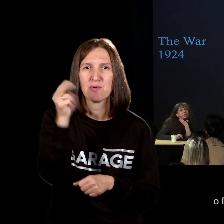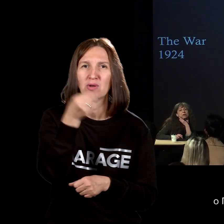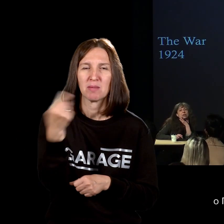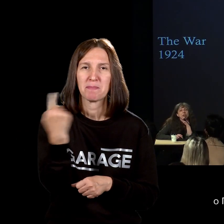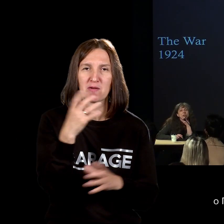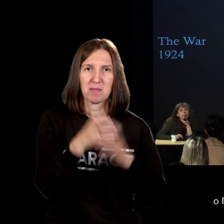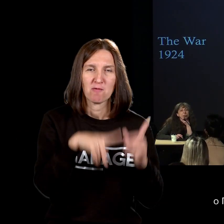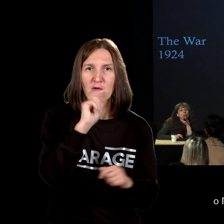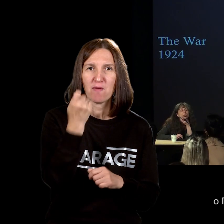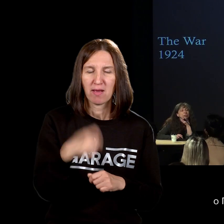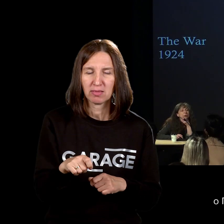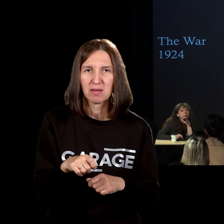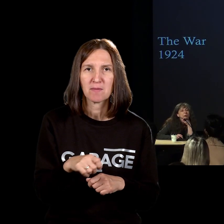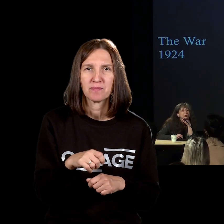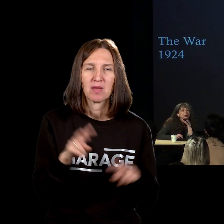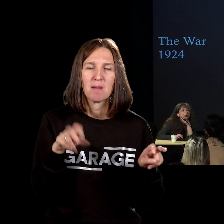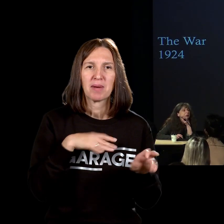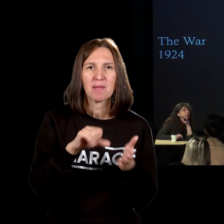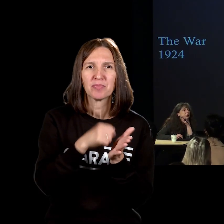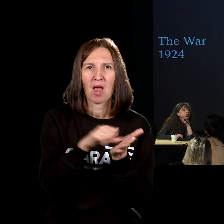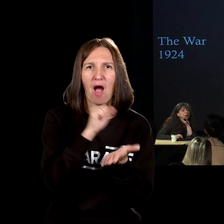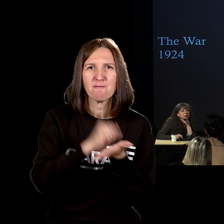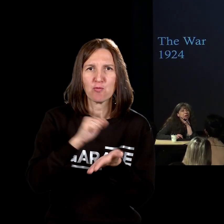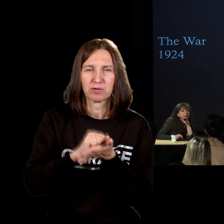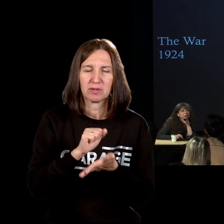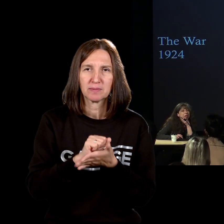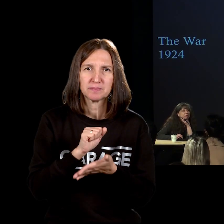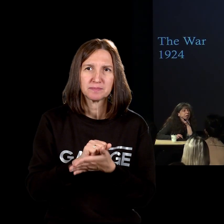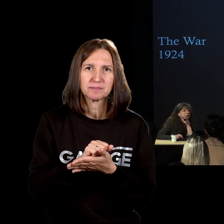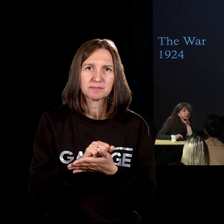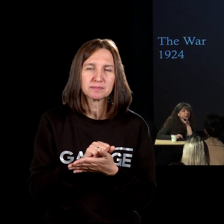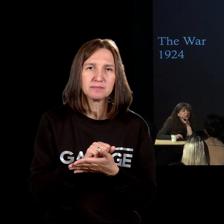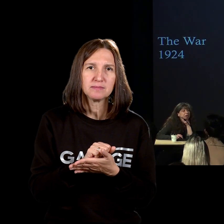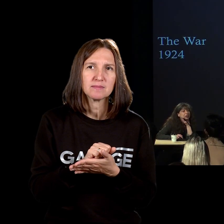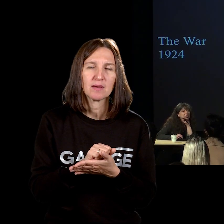войну, это серия «Портфолио афортов», которую он делает,